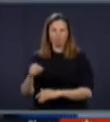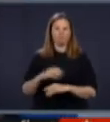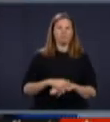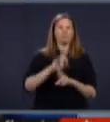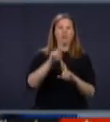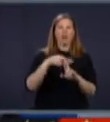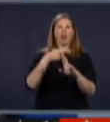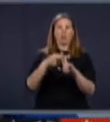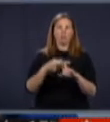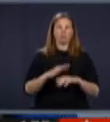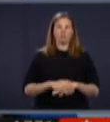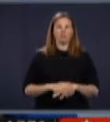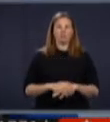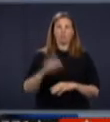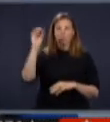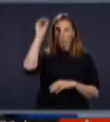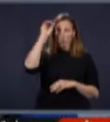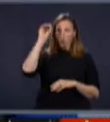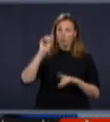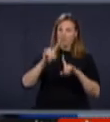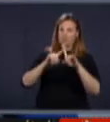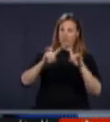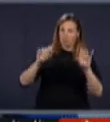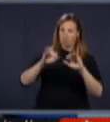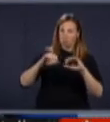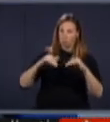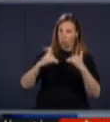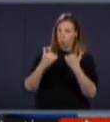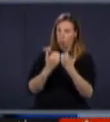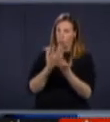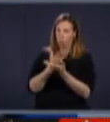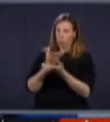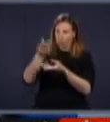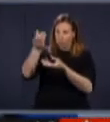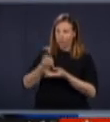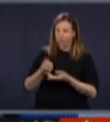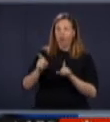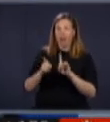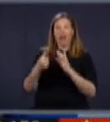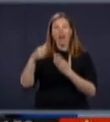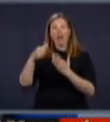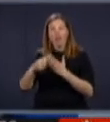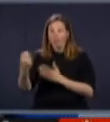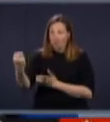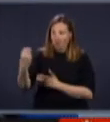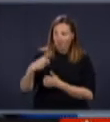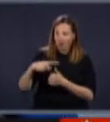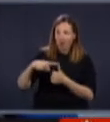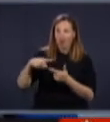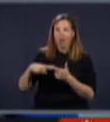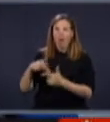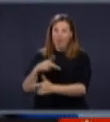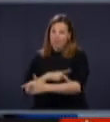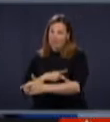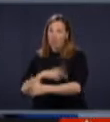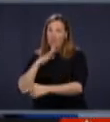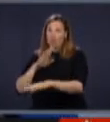on reçoit des opinions de plusieurs personnes, notamment des correspondances qu'on a reçues des pédiatres en lien avec la réouverture des écoles,